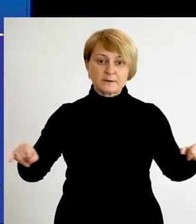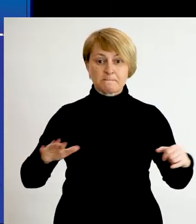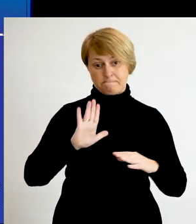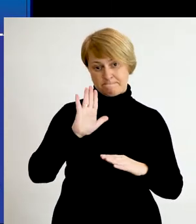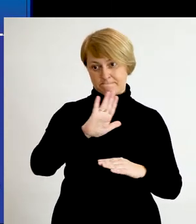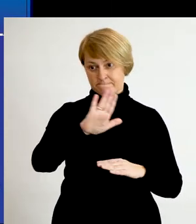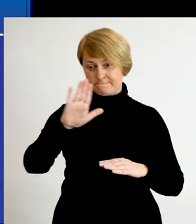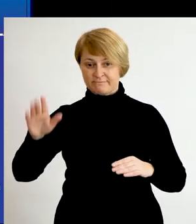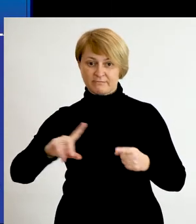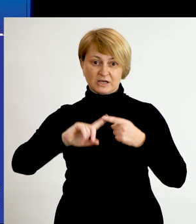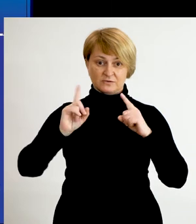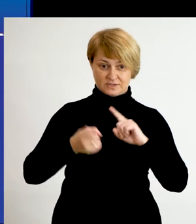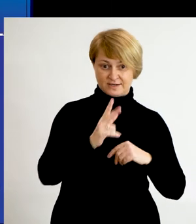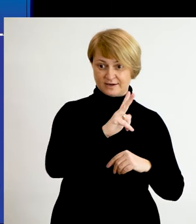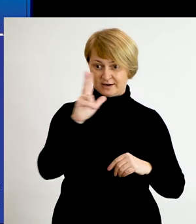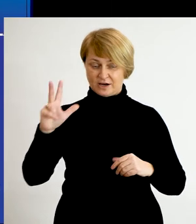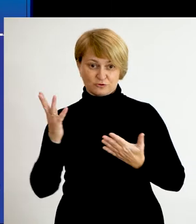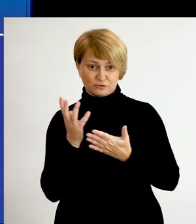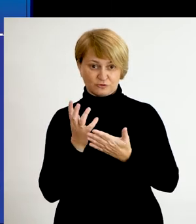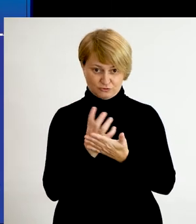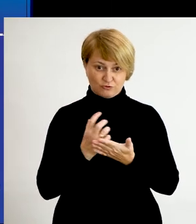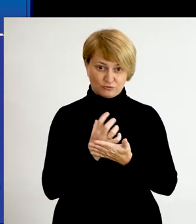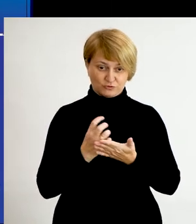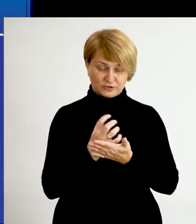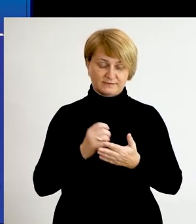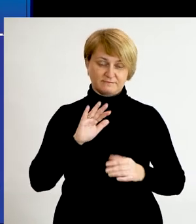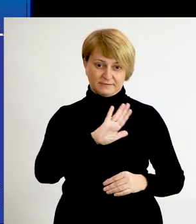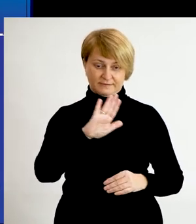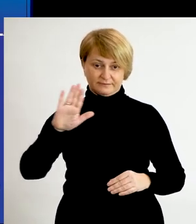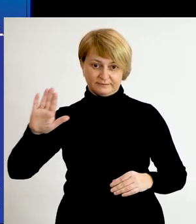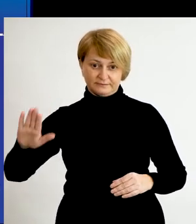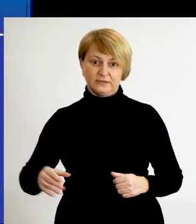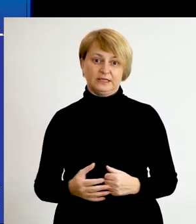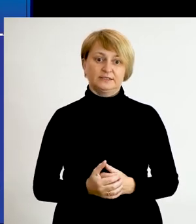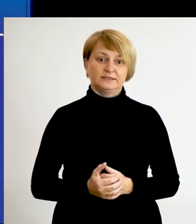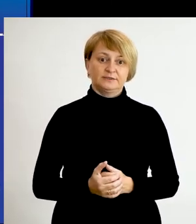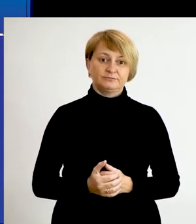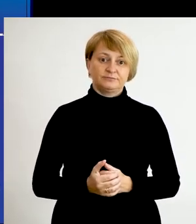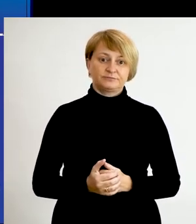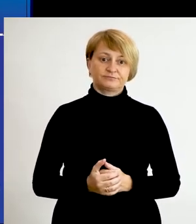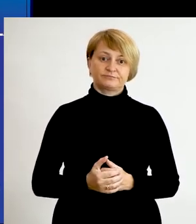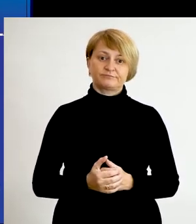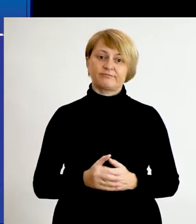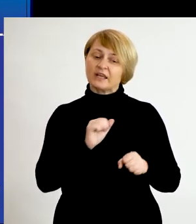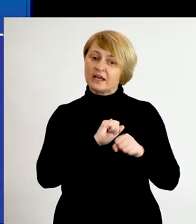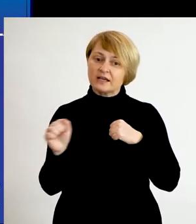mają zlecenia i w ten sposób wszyscy na tym korzystamy, ale